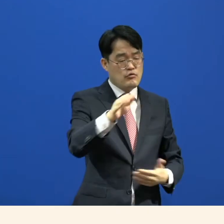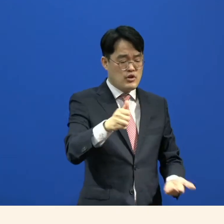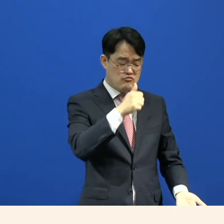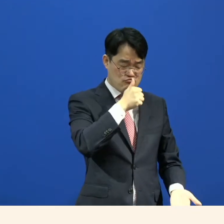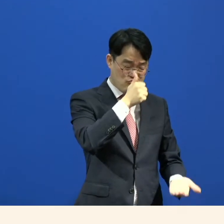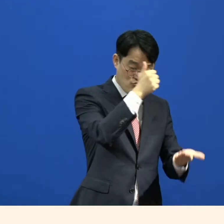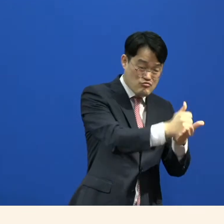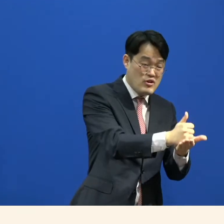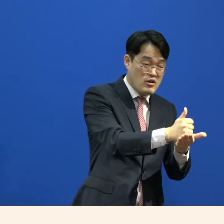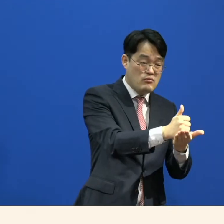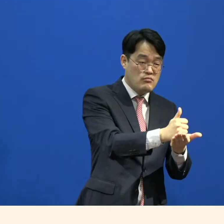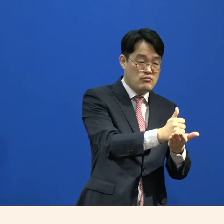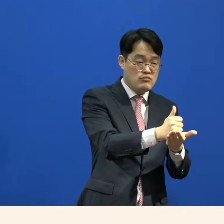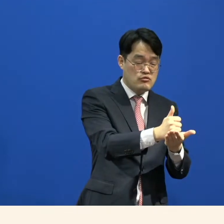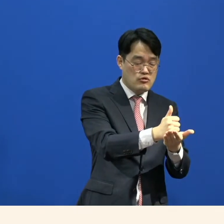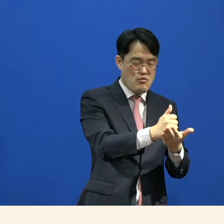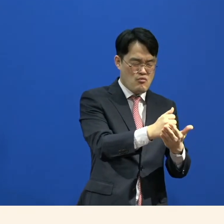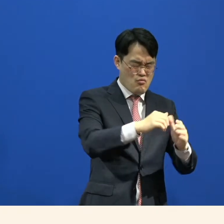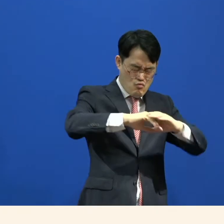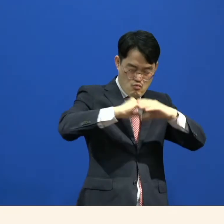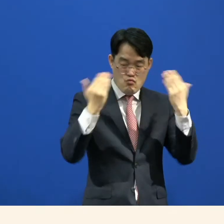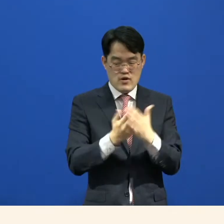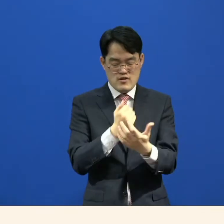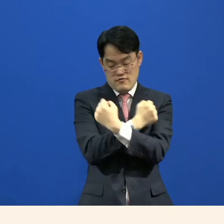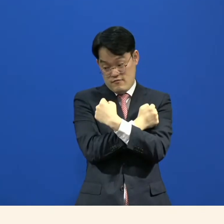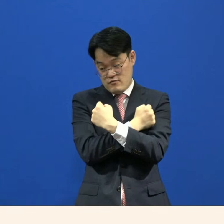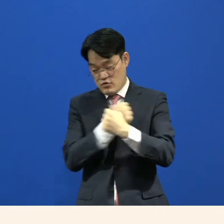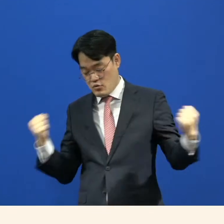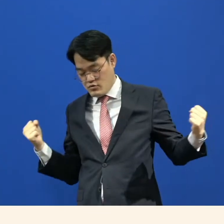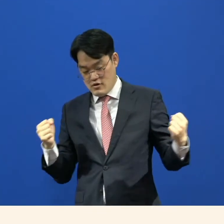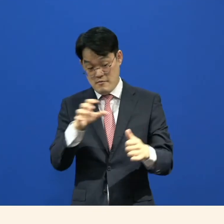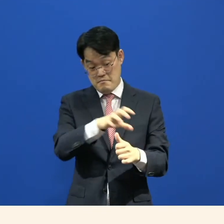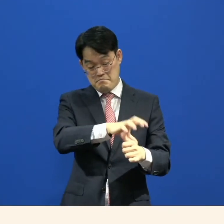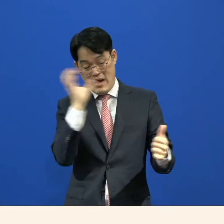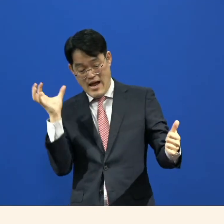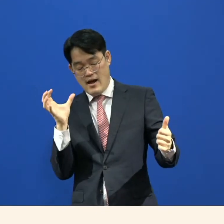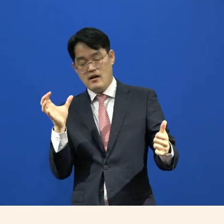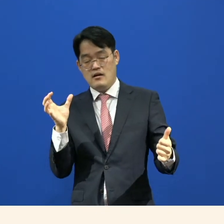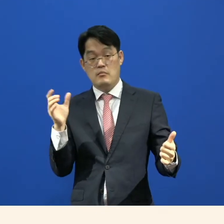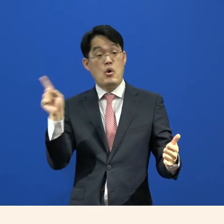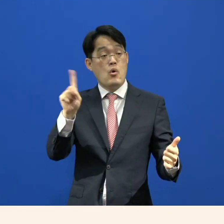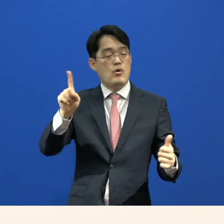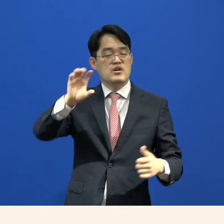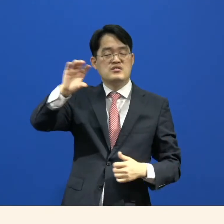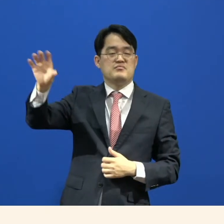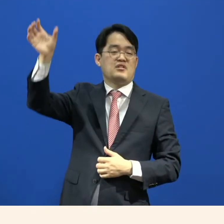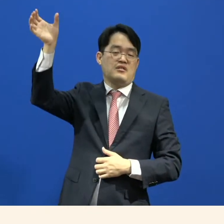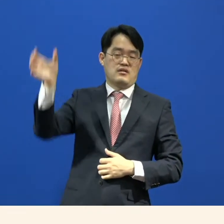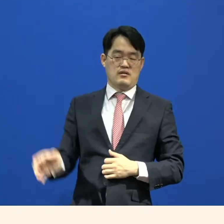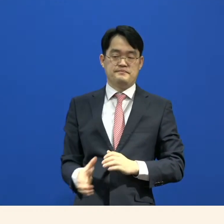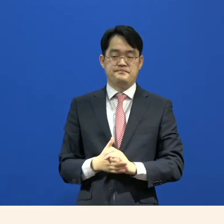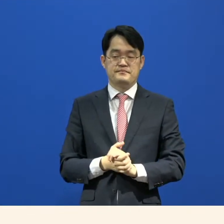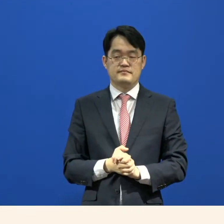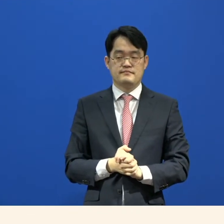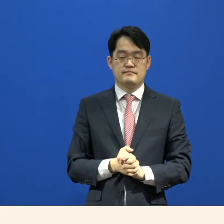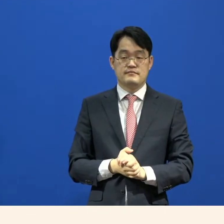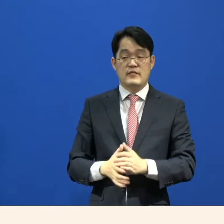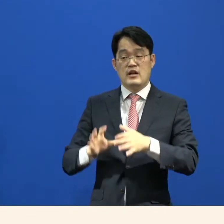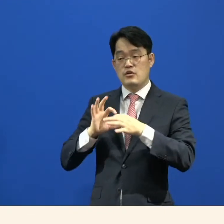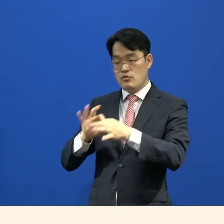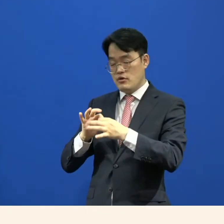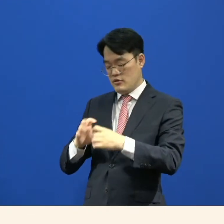용서를 얻게 하는 것입니다. 십자가를 통하여 주어진 의는 하나님을